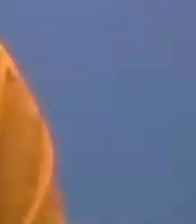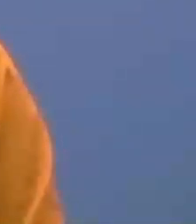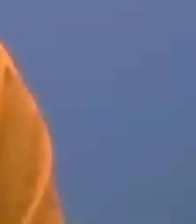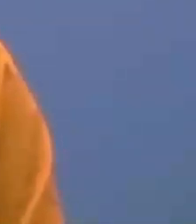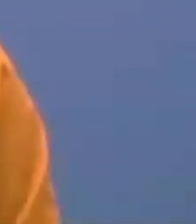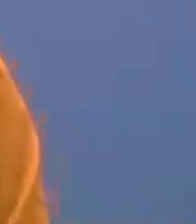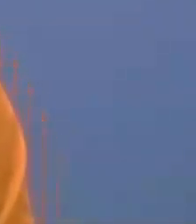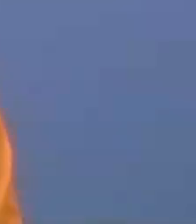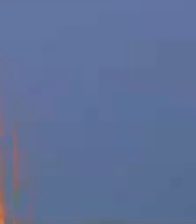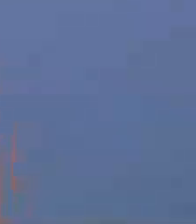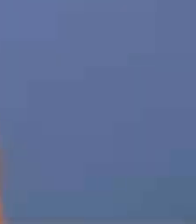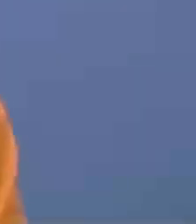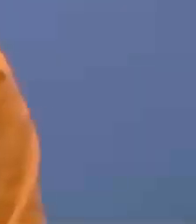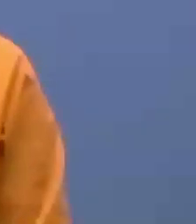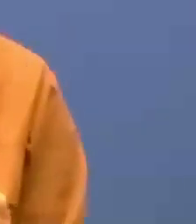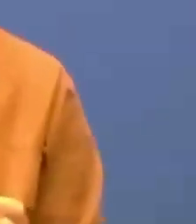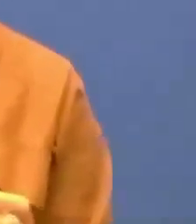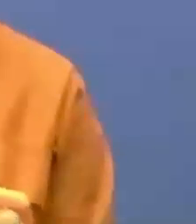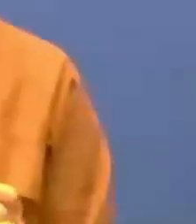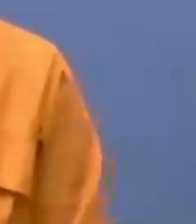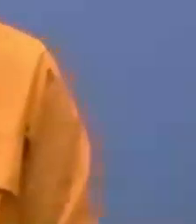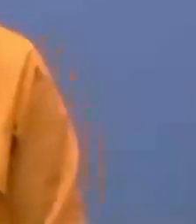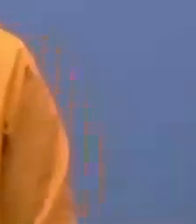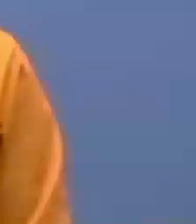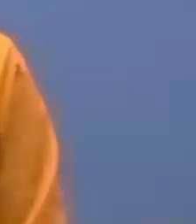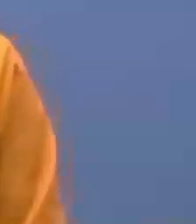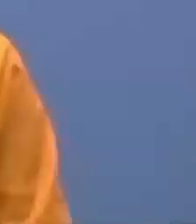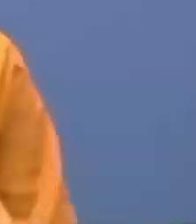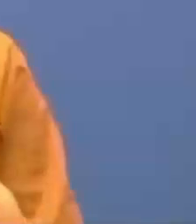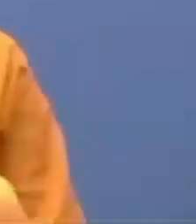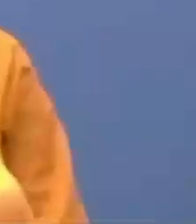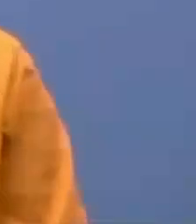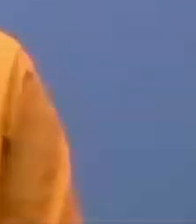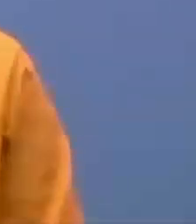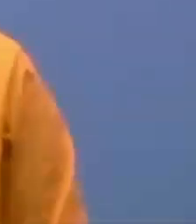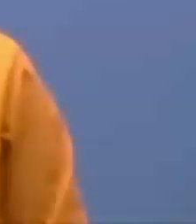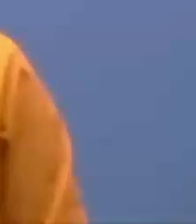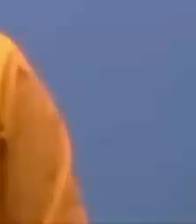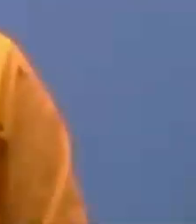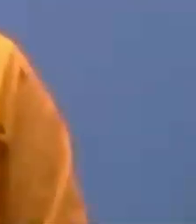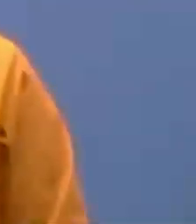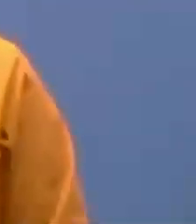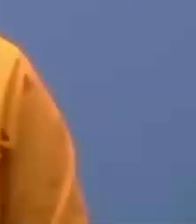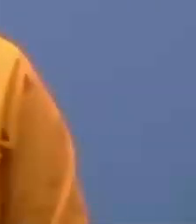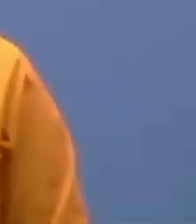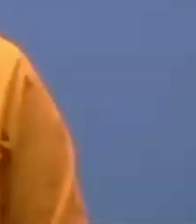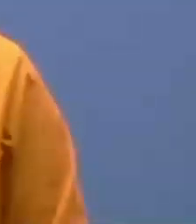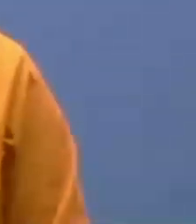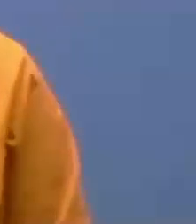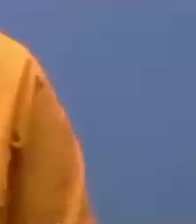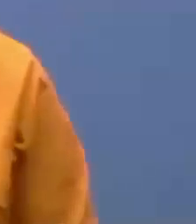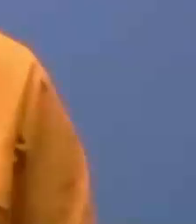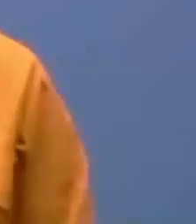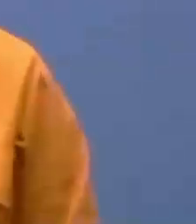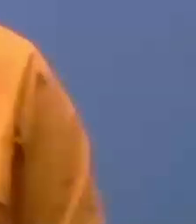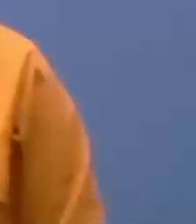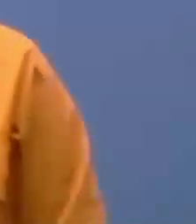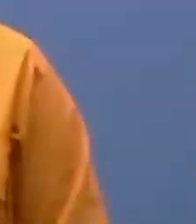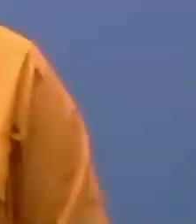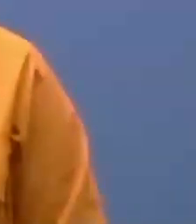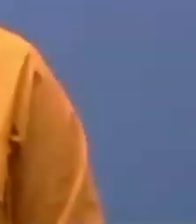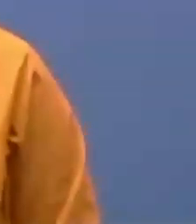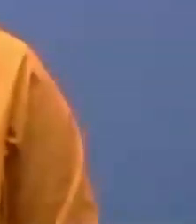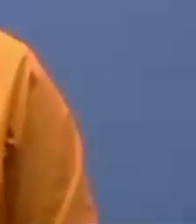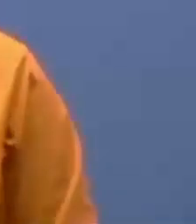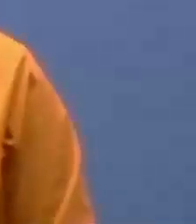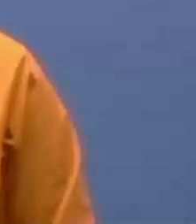生了病的。当这个罪的问题要解决之后呢，我们就会有一个清晰的头脑，我们的心同样